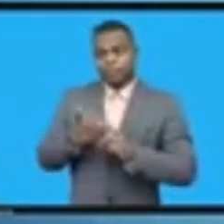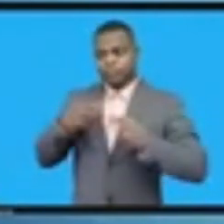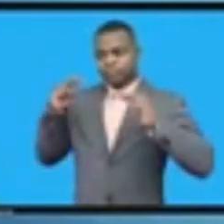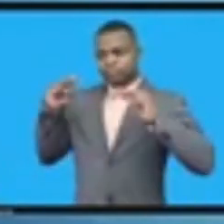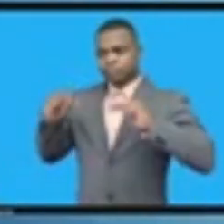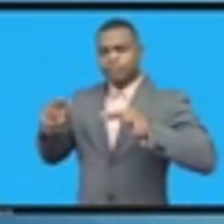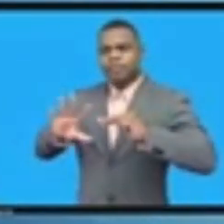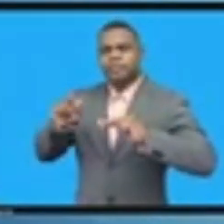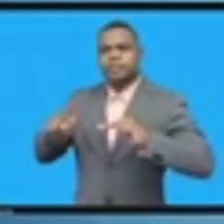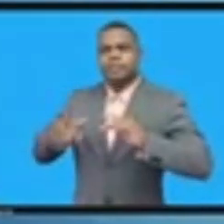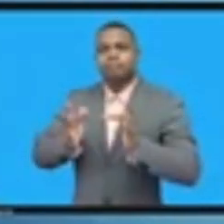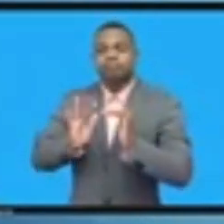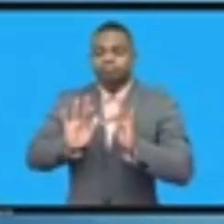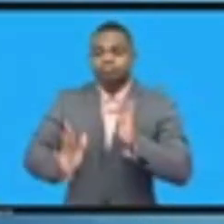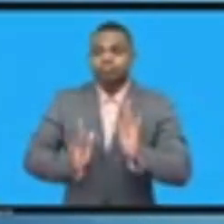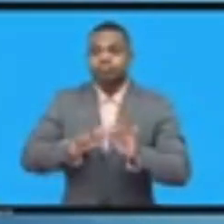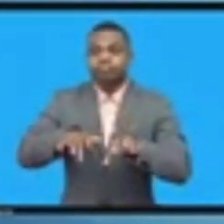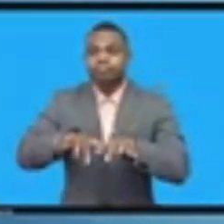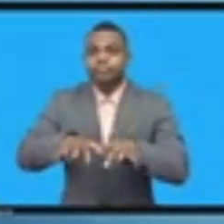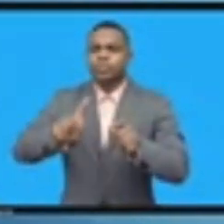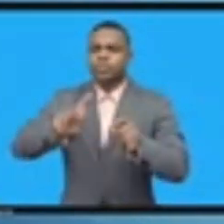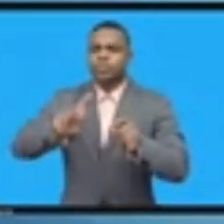促进增长和繁荣。